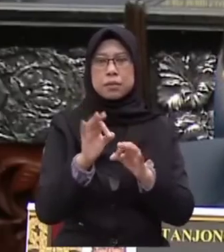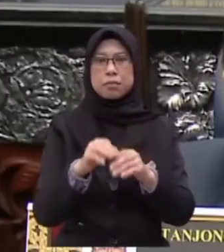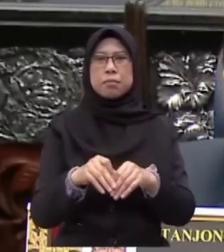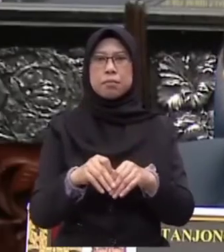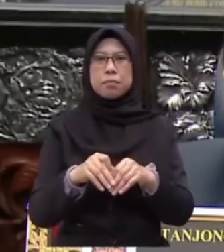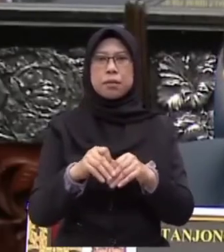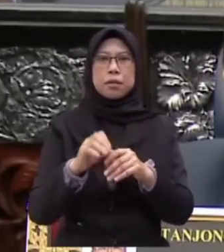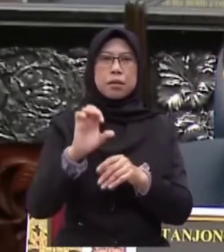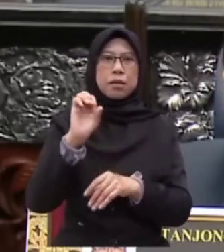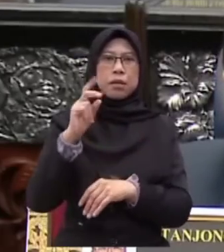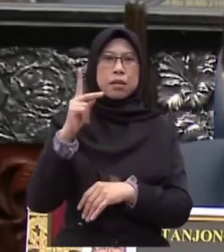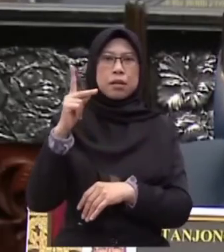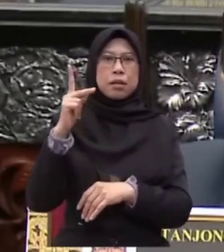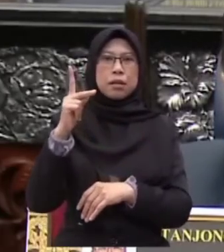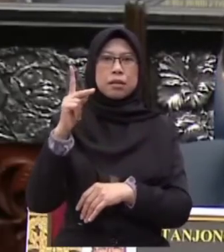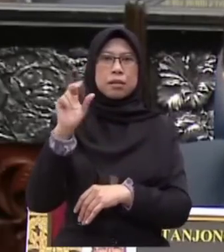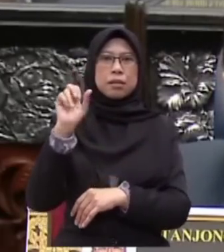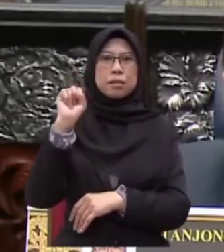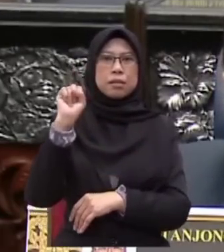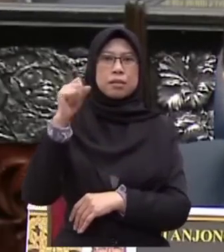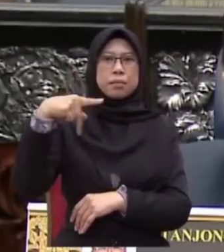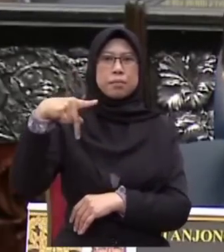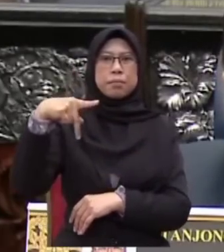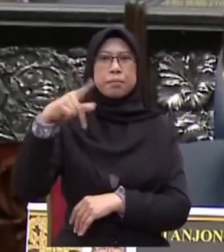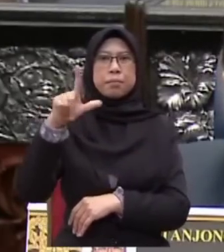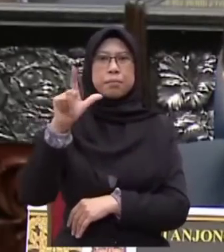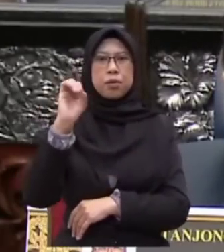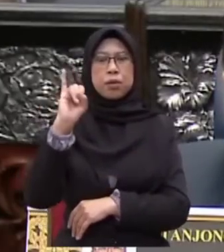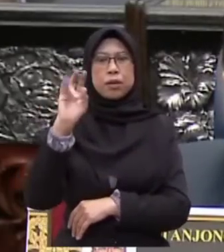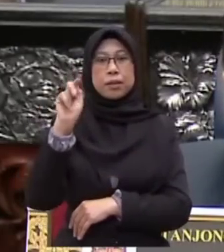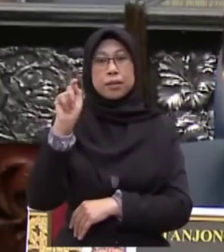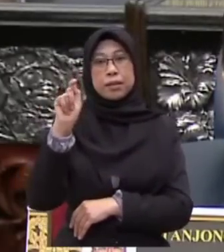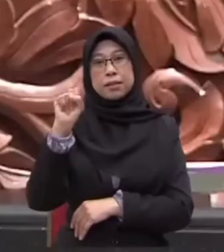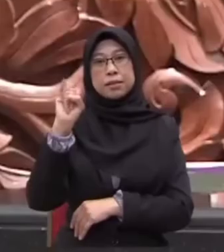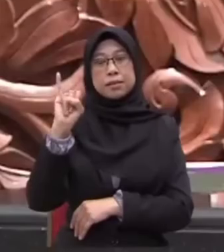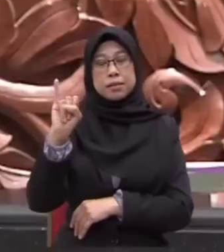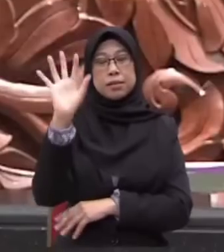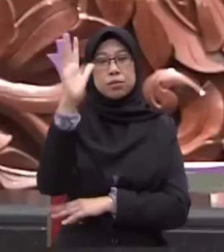dan sebagainya dibuat dengan cara yang mampan. Terima kasih, Mohd Menteri.